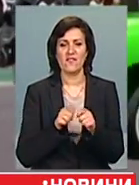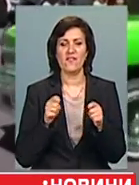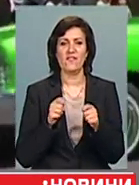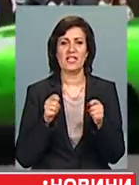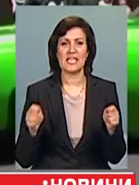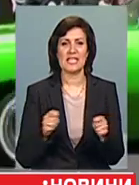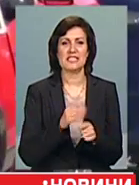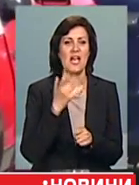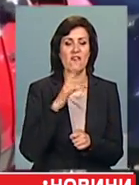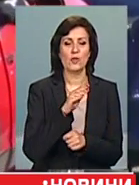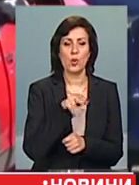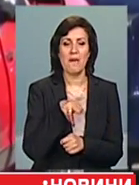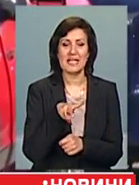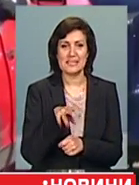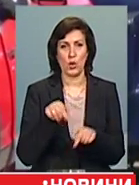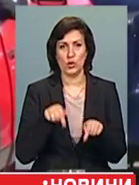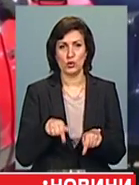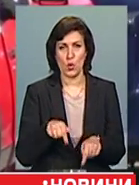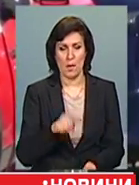у штаті Нью-Мексико цього місяця.